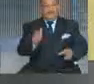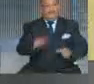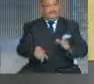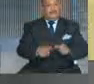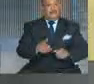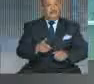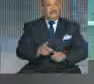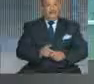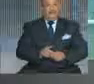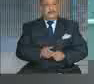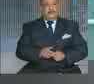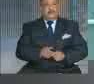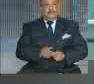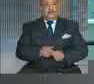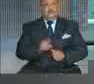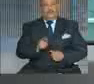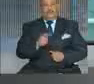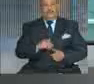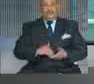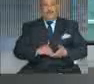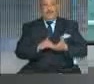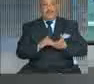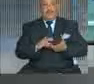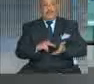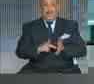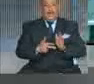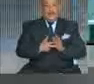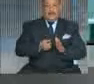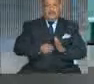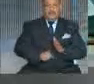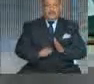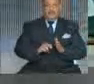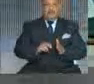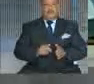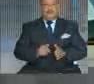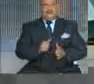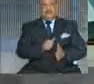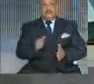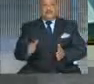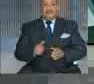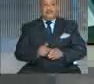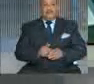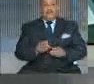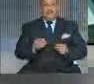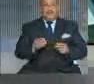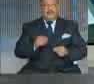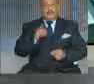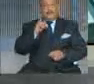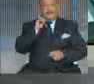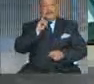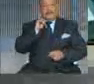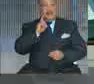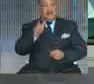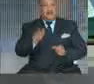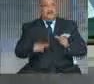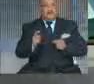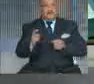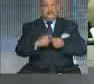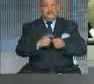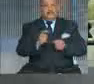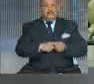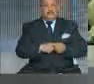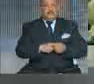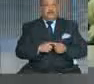هذا مع وزارة الصحة. جهود تأتي في إطار مشروع الصحة المجتمعية للجمعية التونسية للصحة الإنجابية بالتعاون مع وزارة